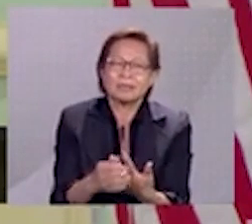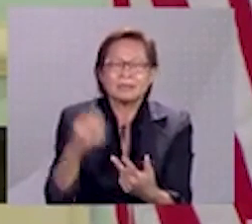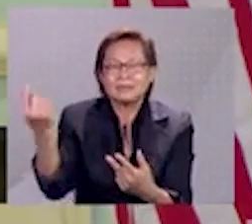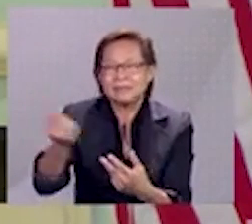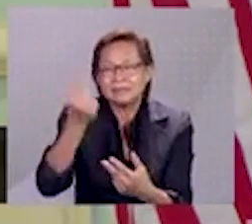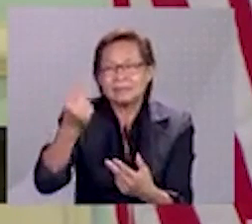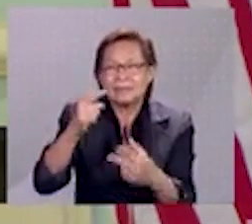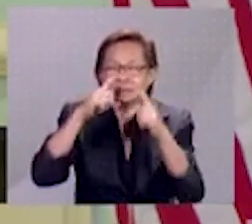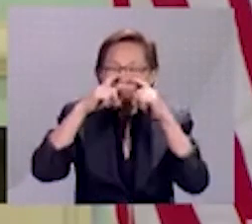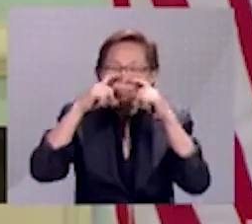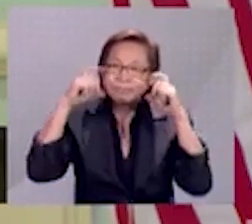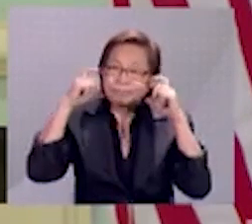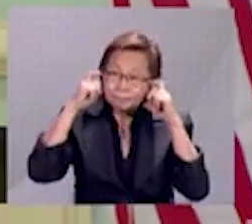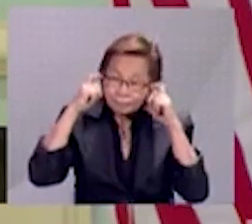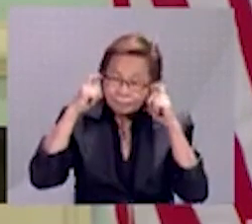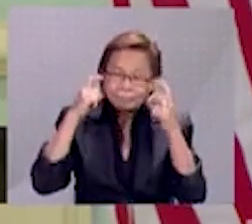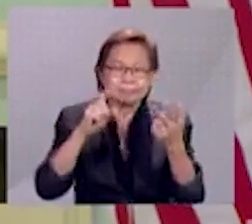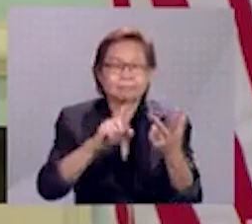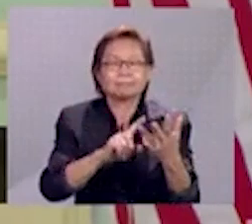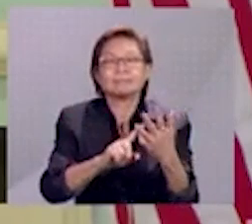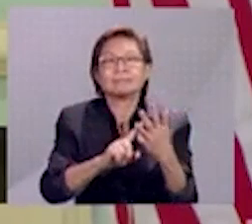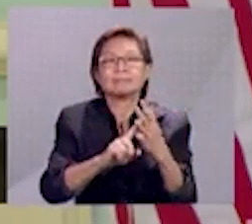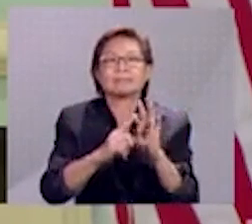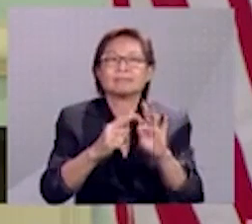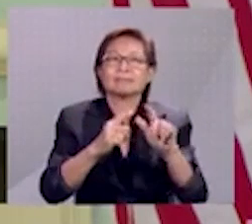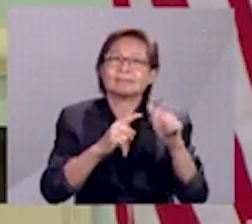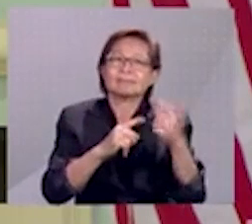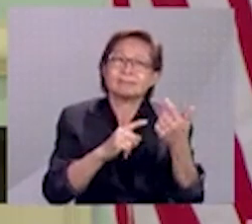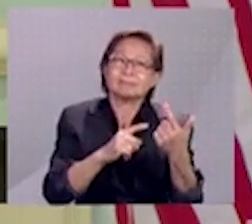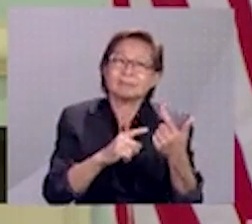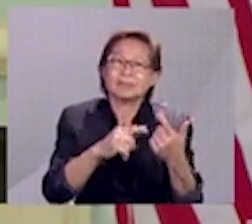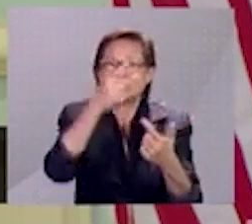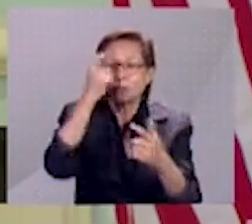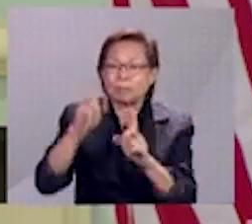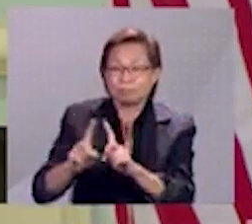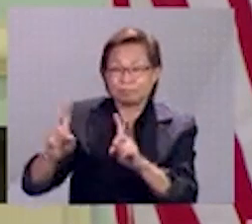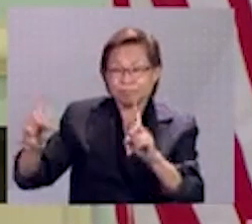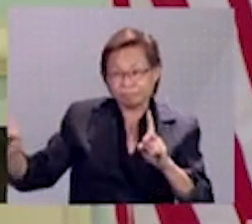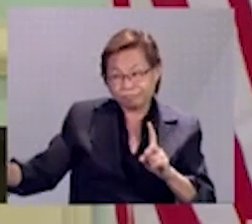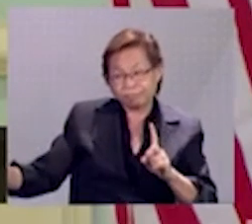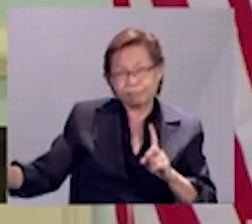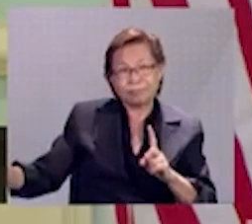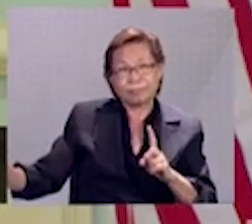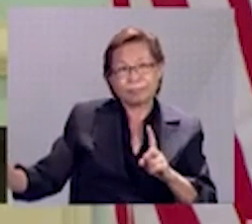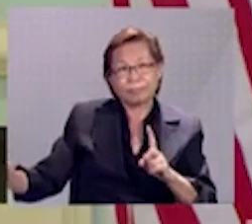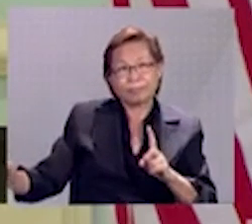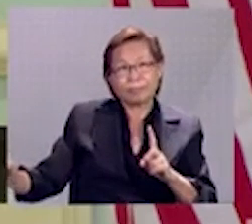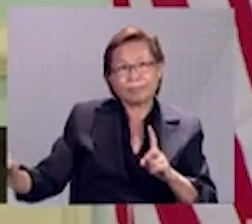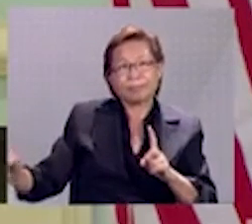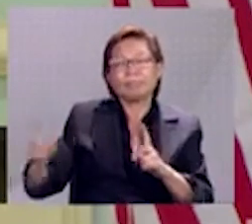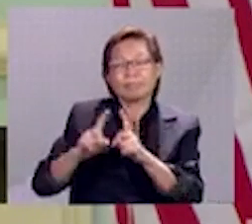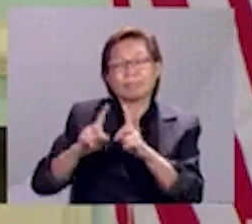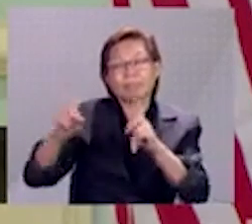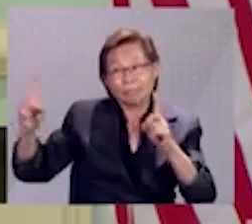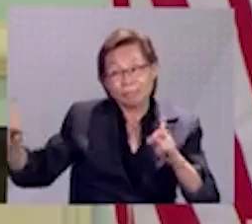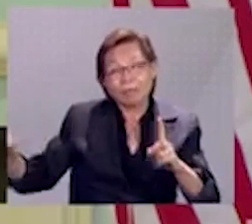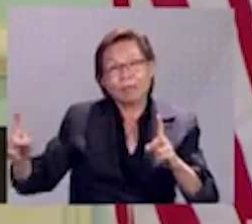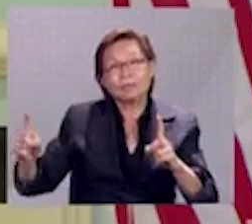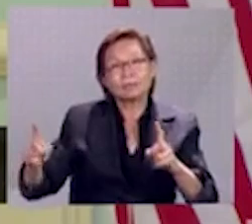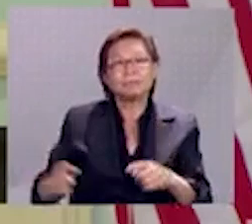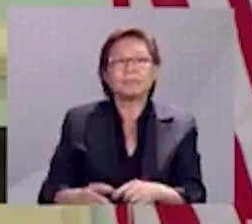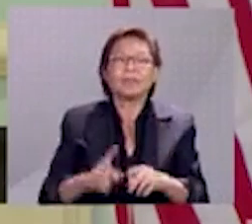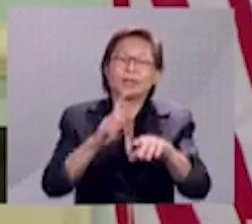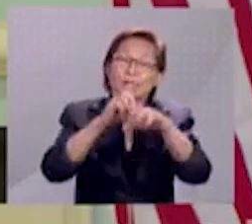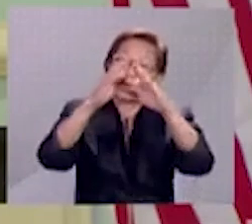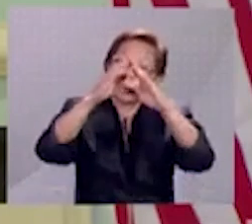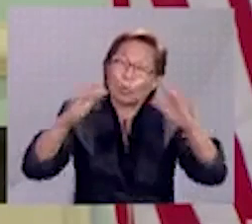sentiasa memakai topeng muka, dan oleh kerana penjarakan sosial, cubalah kalau di